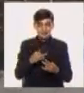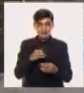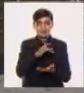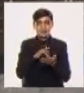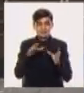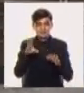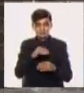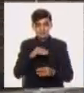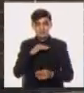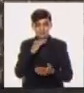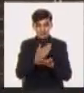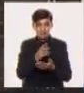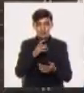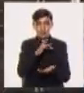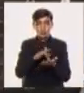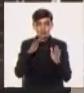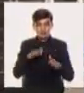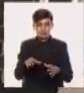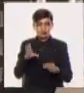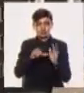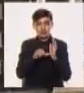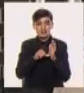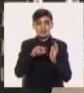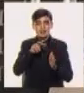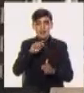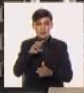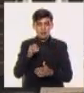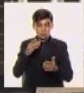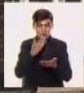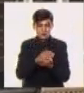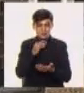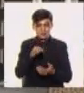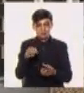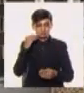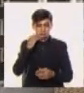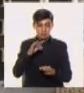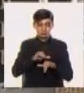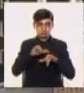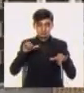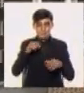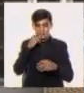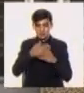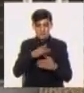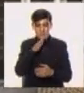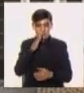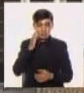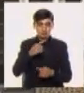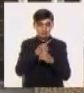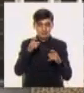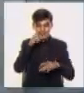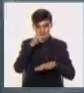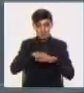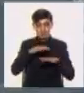центра. Всего в городе тестируют на ковид 6 лабораторий. Их мощности будут увеличены в ближайшее время, сообщили в